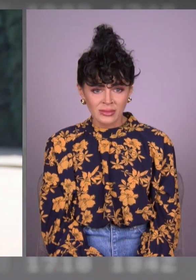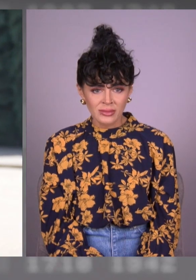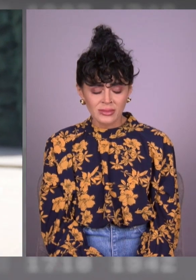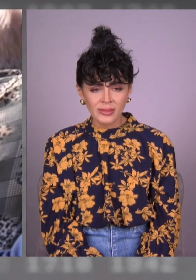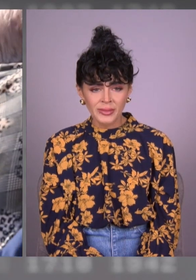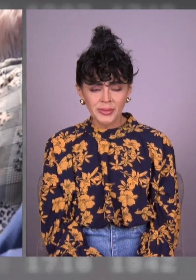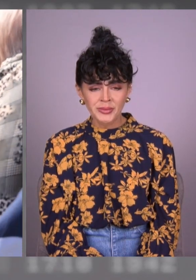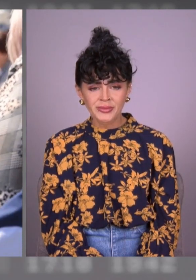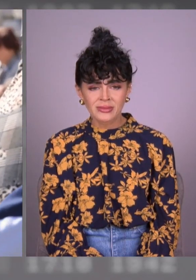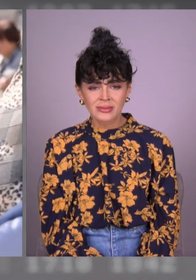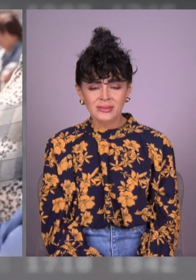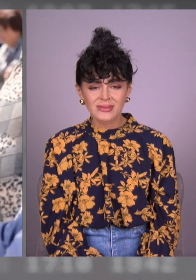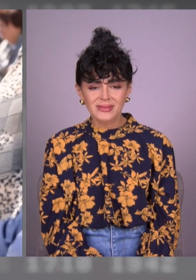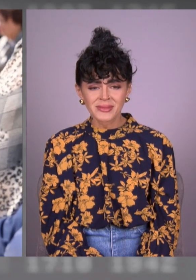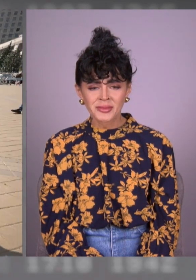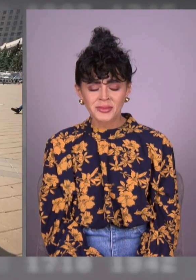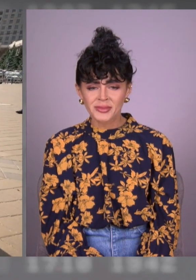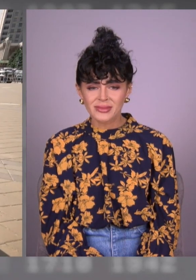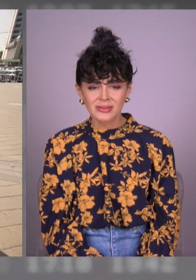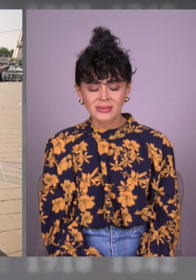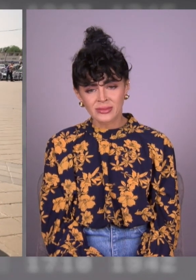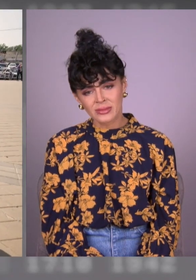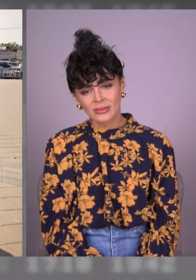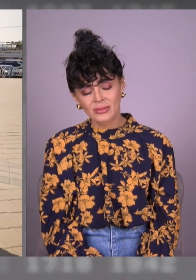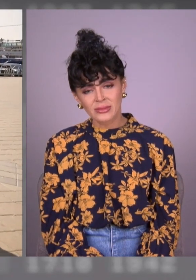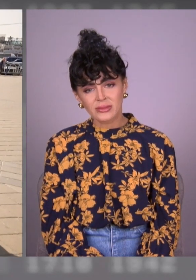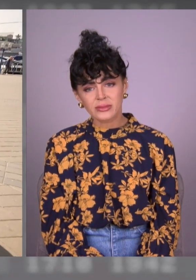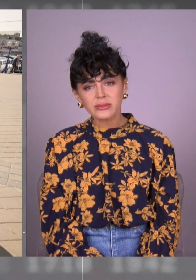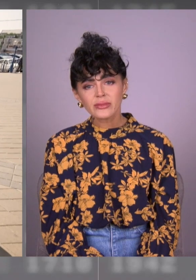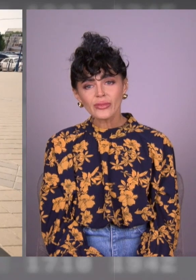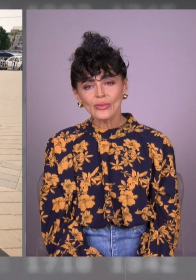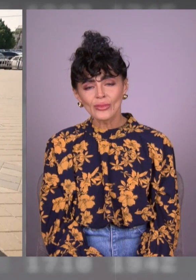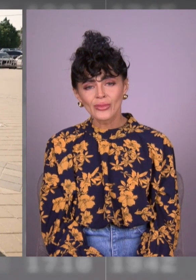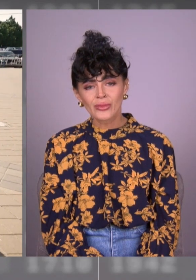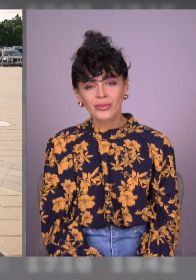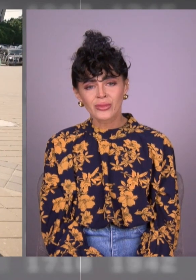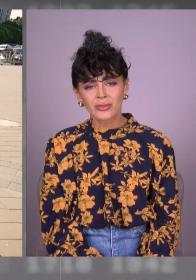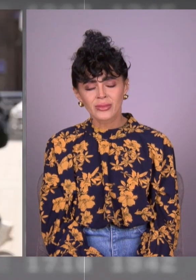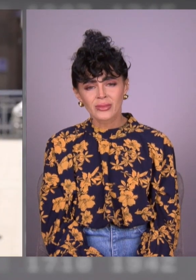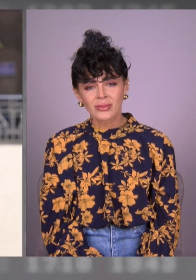Світанок стає, ми подумки обіймаємося.